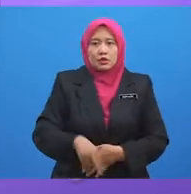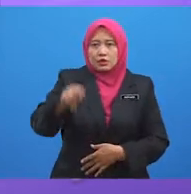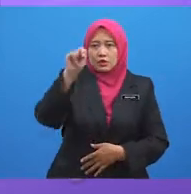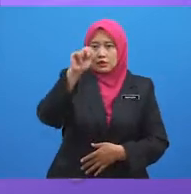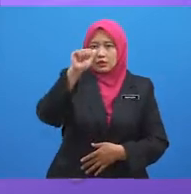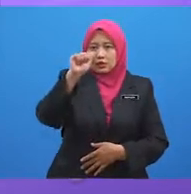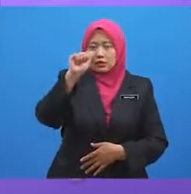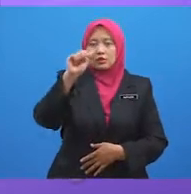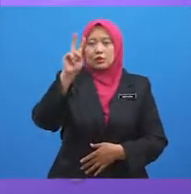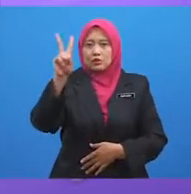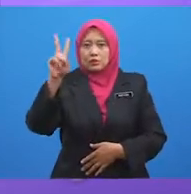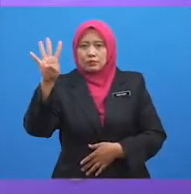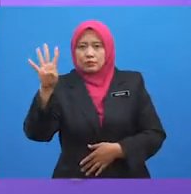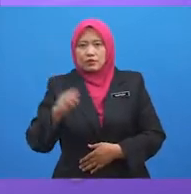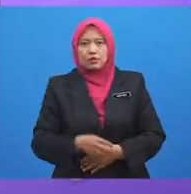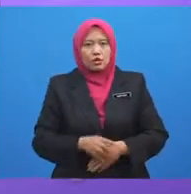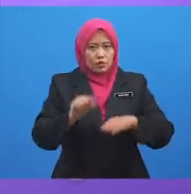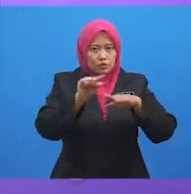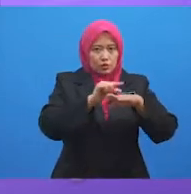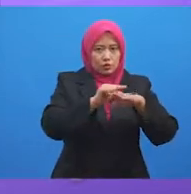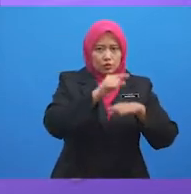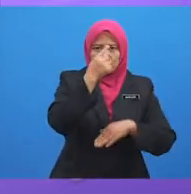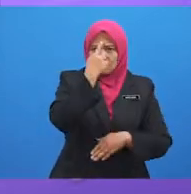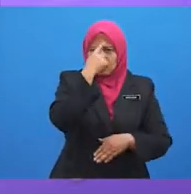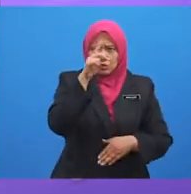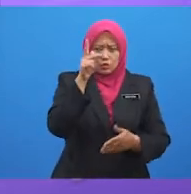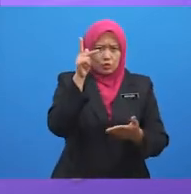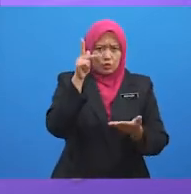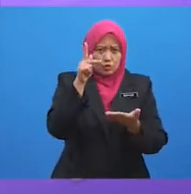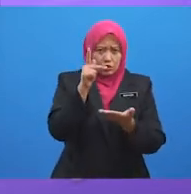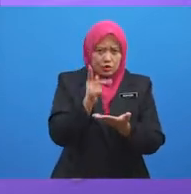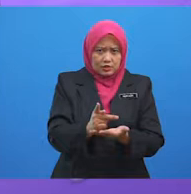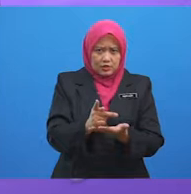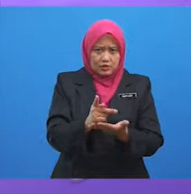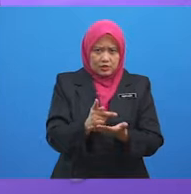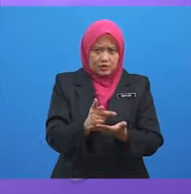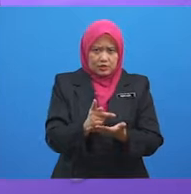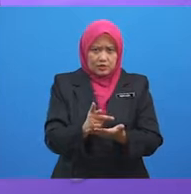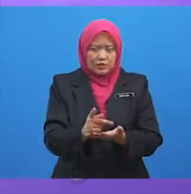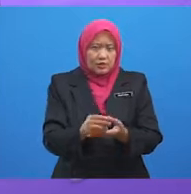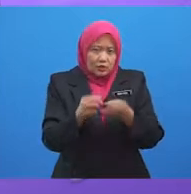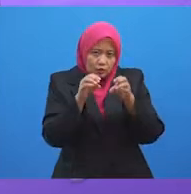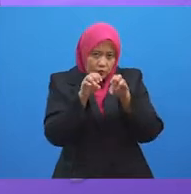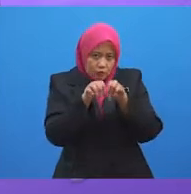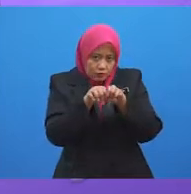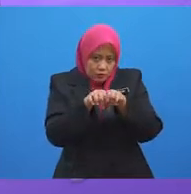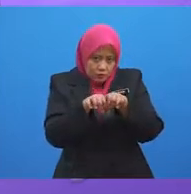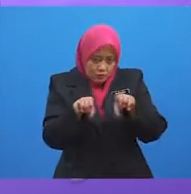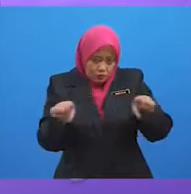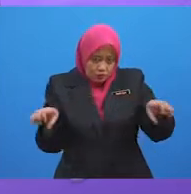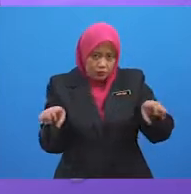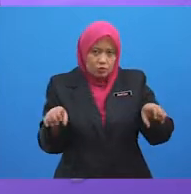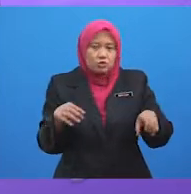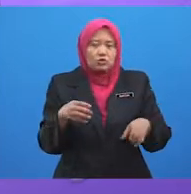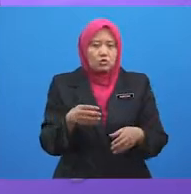24 digunakan untuk mengesan penyempitan pembuluh darah